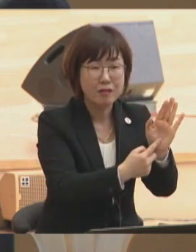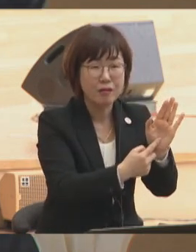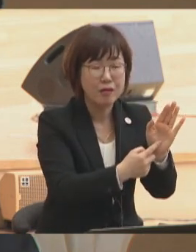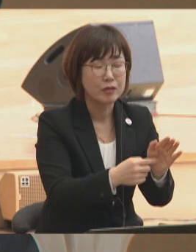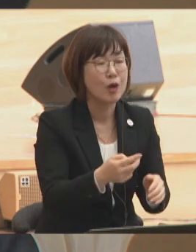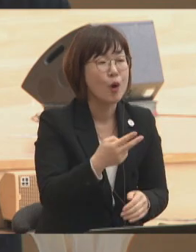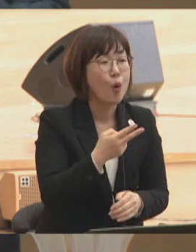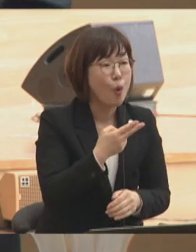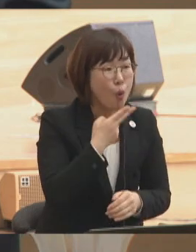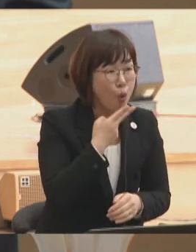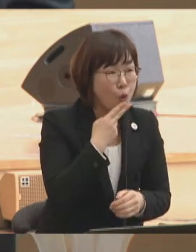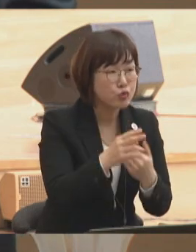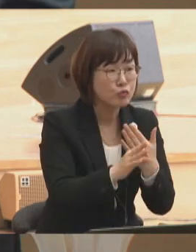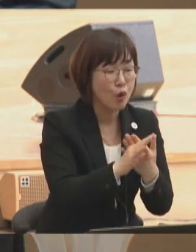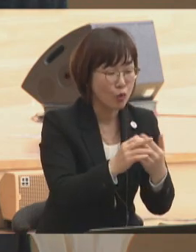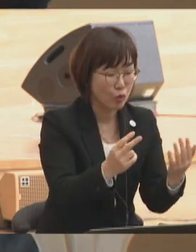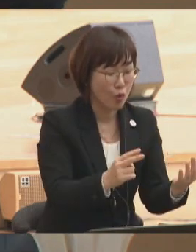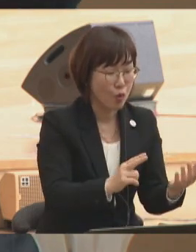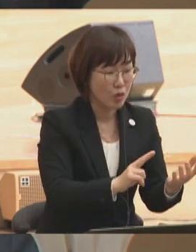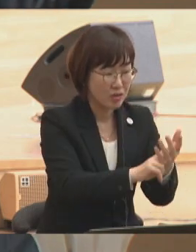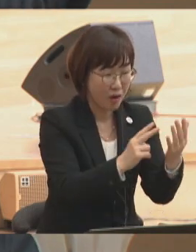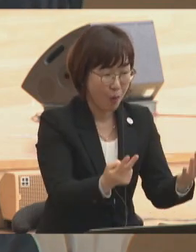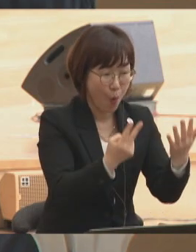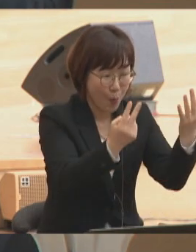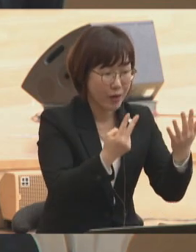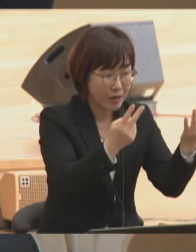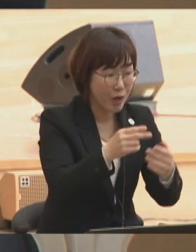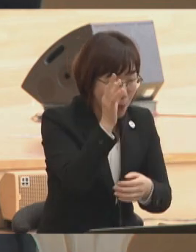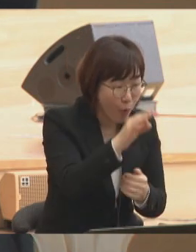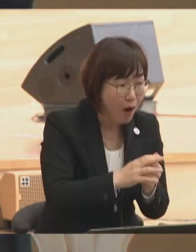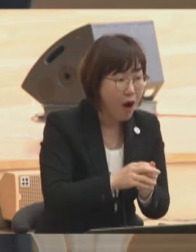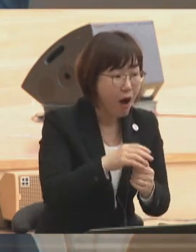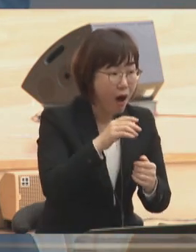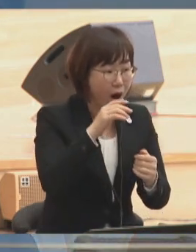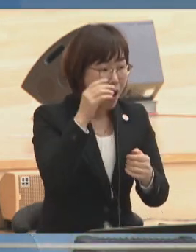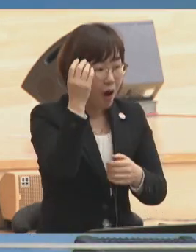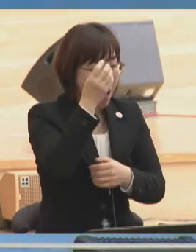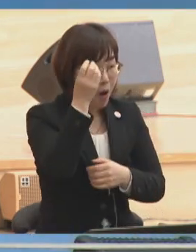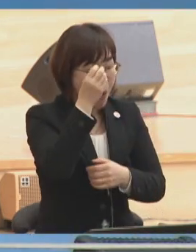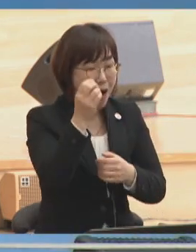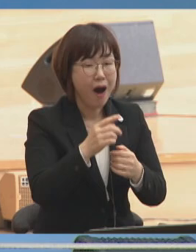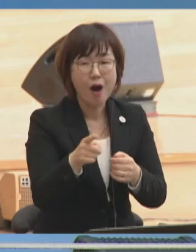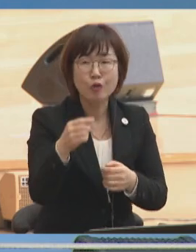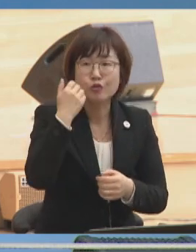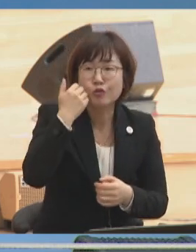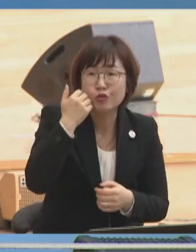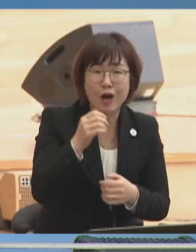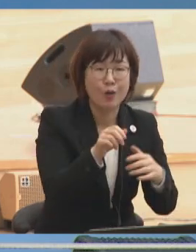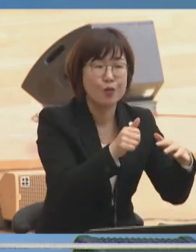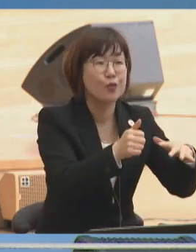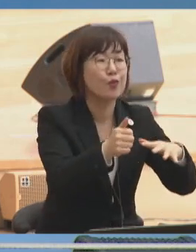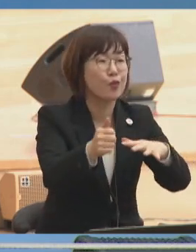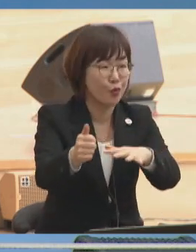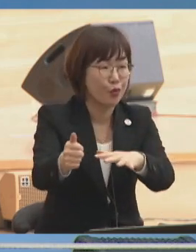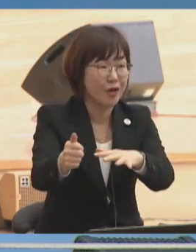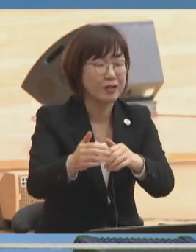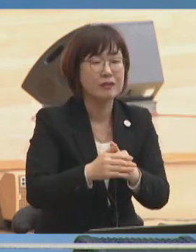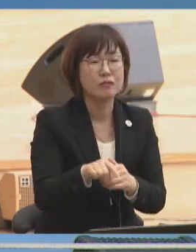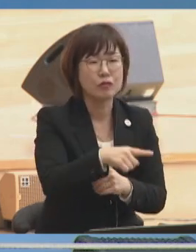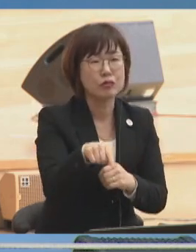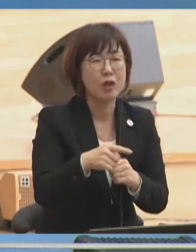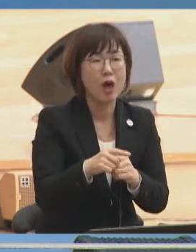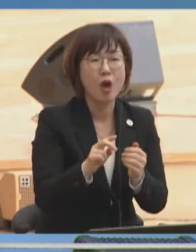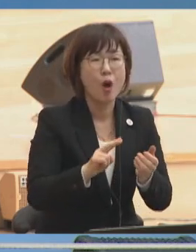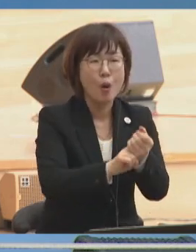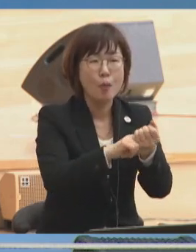않지. 오병이어를 경험했으니까 눈이 뒤집혀가지고 우와 저분이 누군가 따라 나섰지. 근데 우리 보고 표적을 안 봤대.